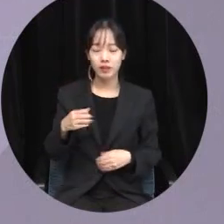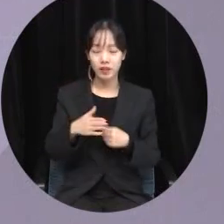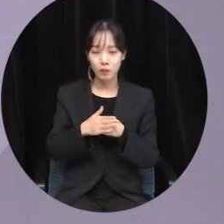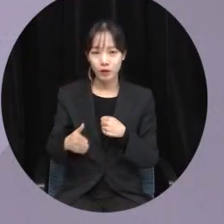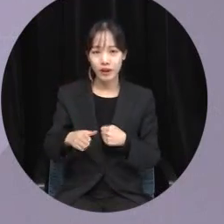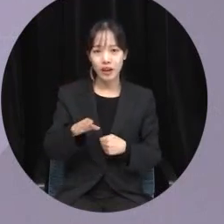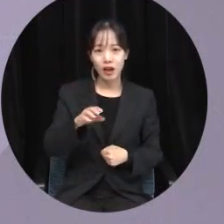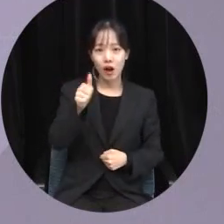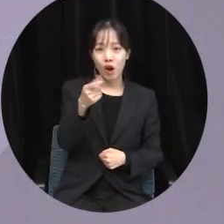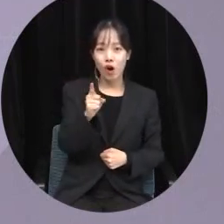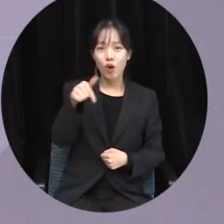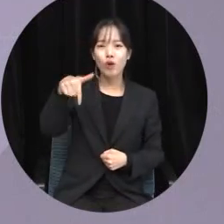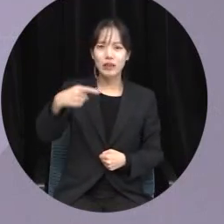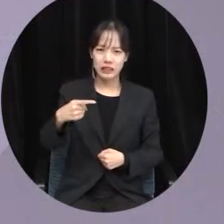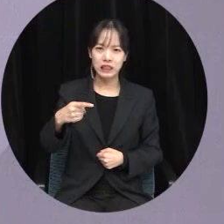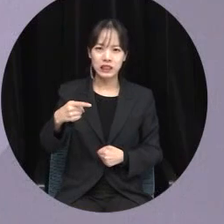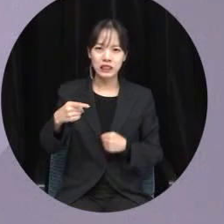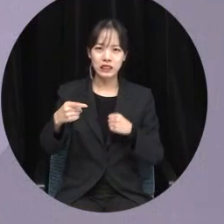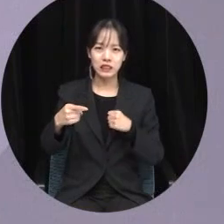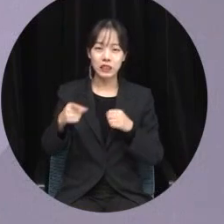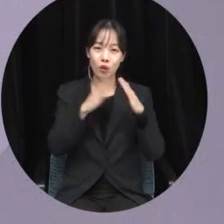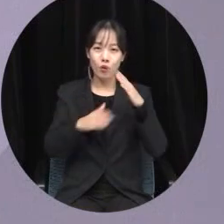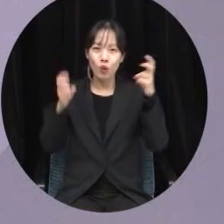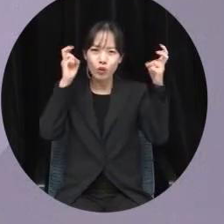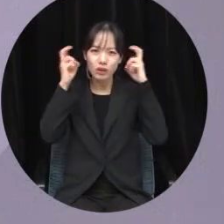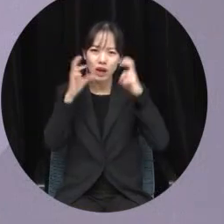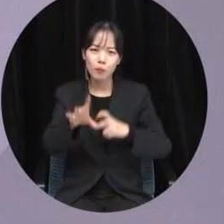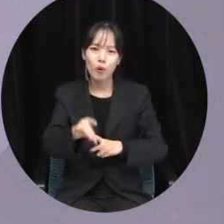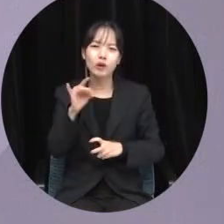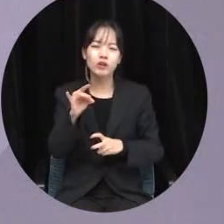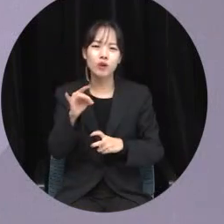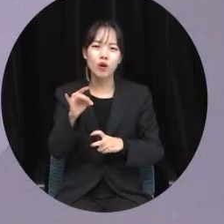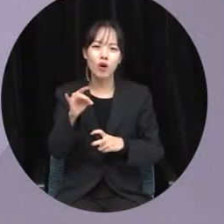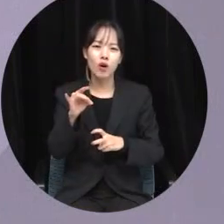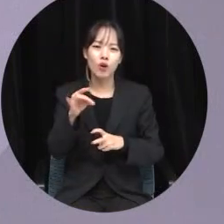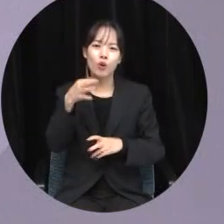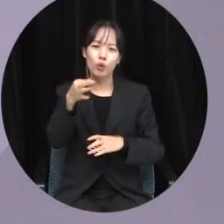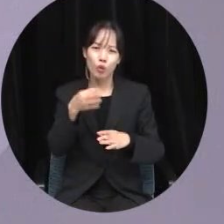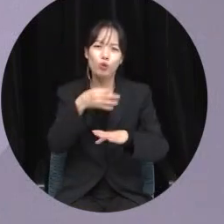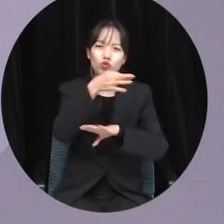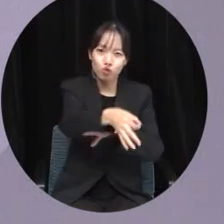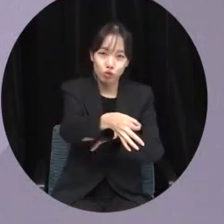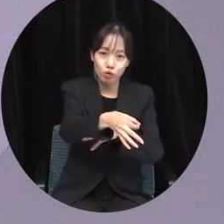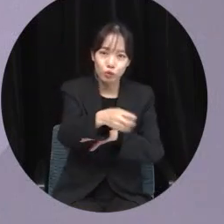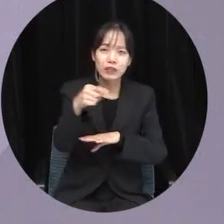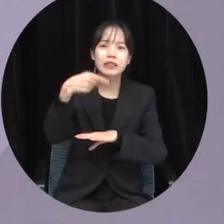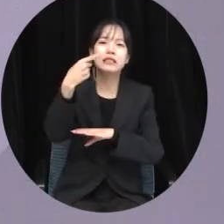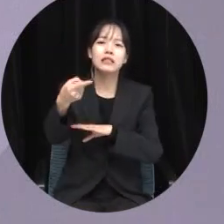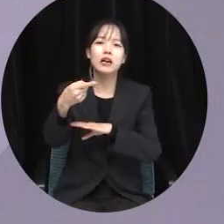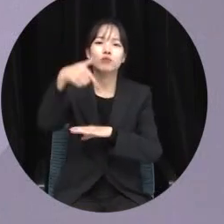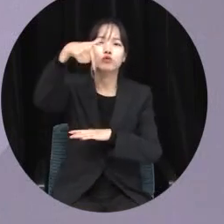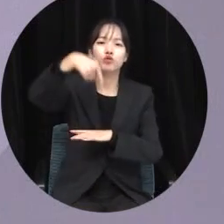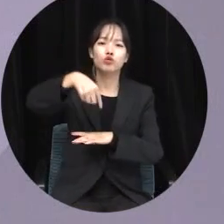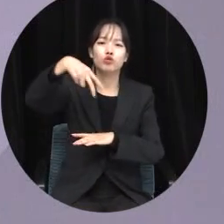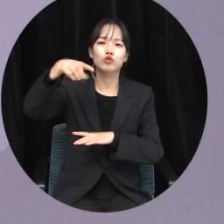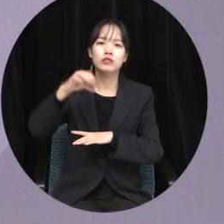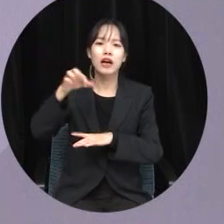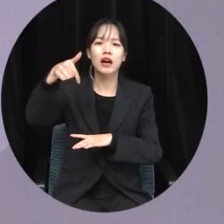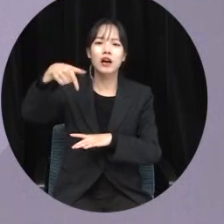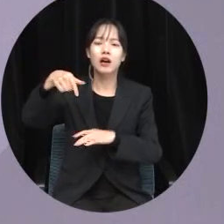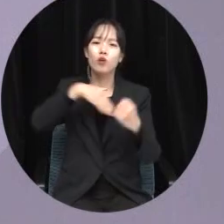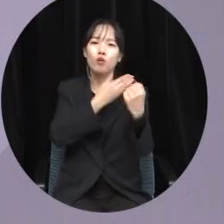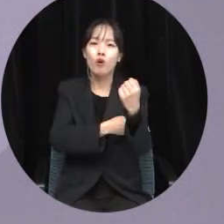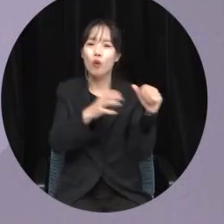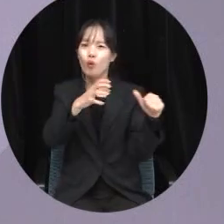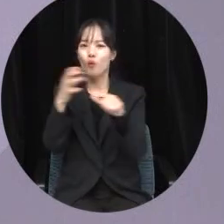채권을 매입해서 먼저 구제하고 추후에 구상권을 행사해서 반환토록 하는 특별법들을